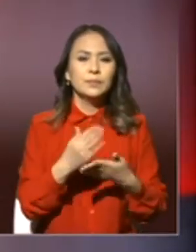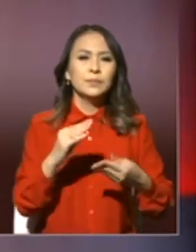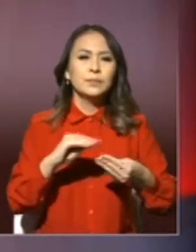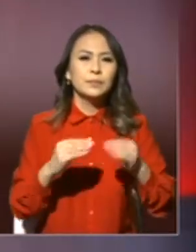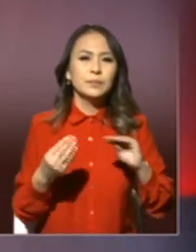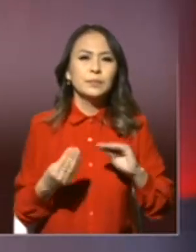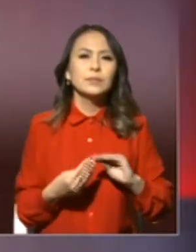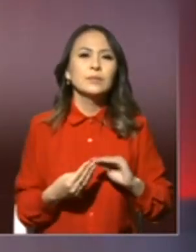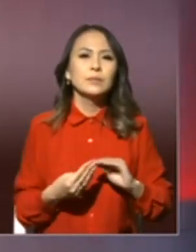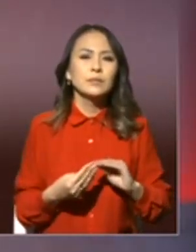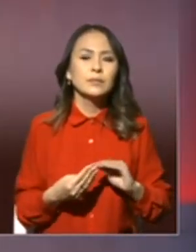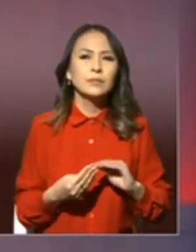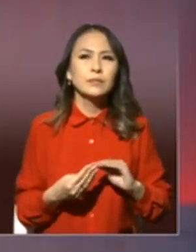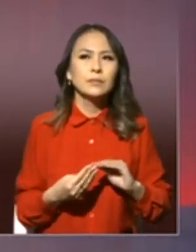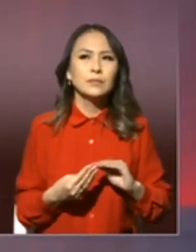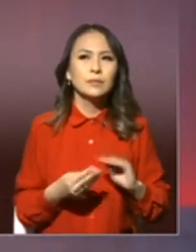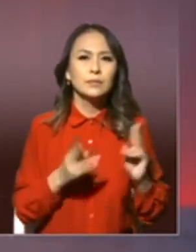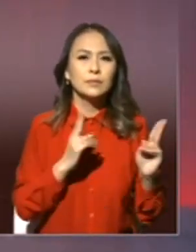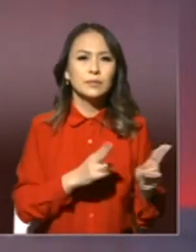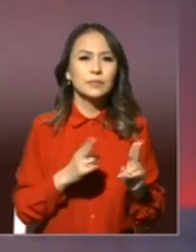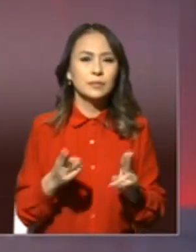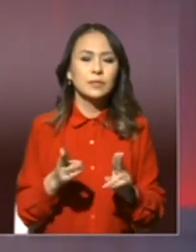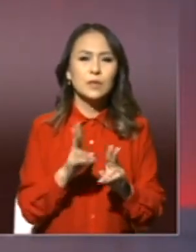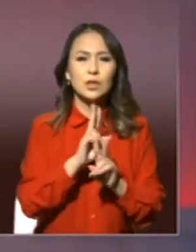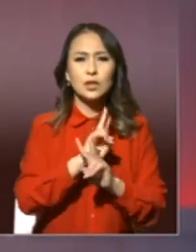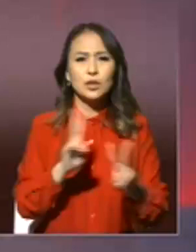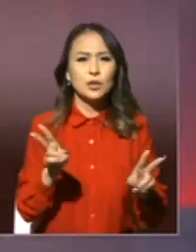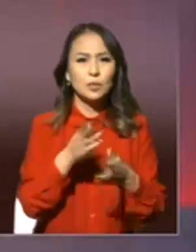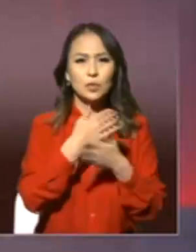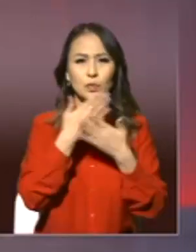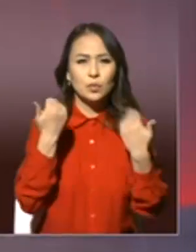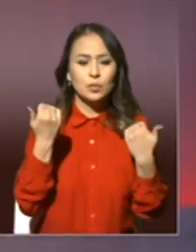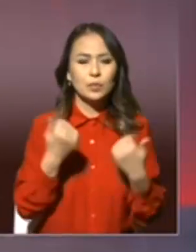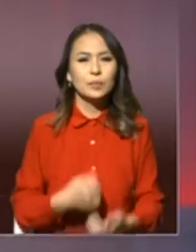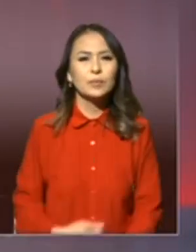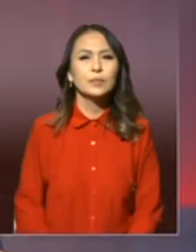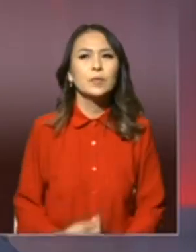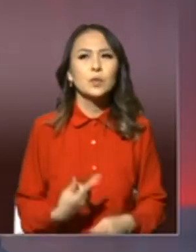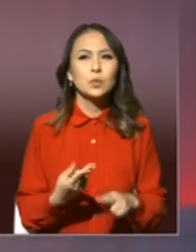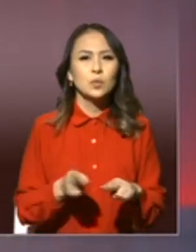Ол оны реттеп жатқан бір адам жоқ, бір жүйе жоқ.